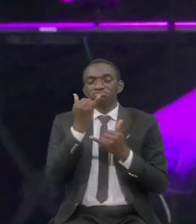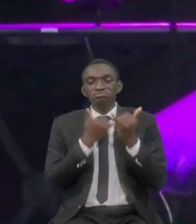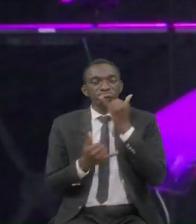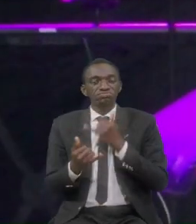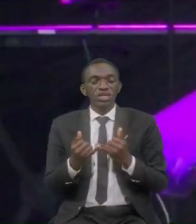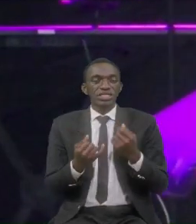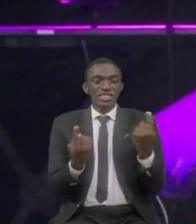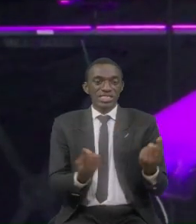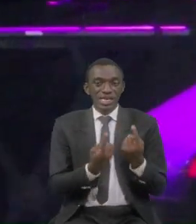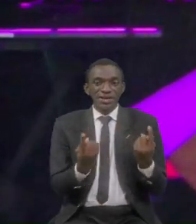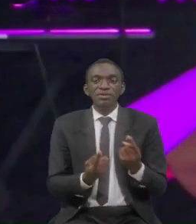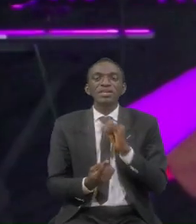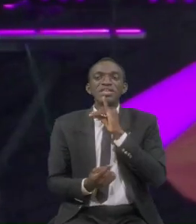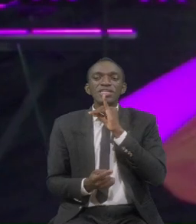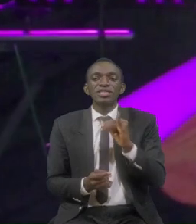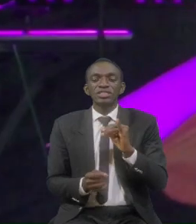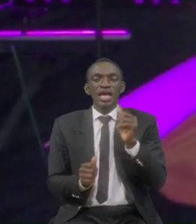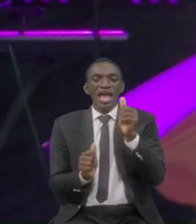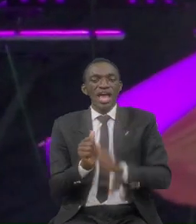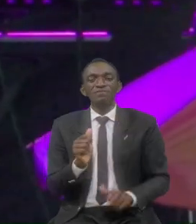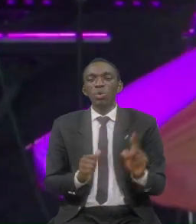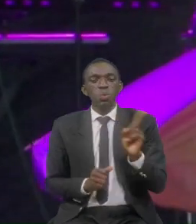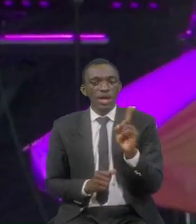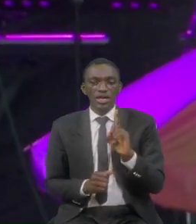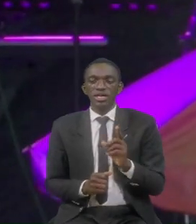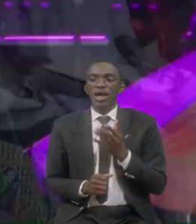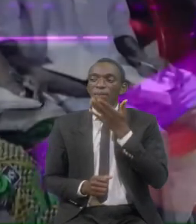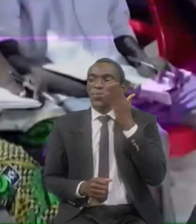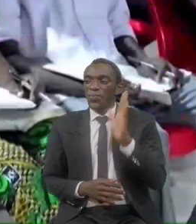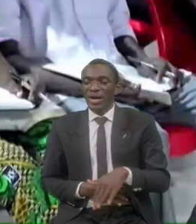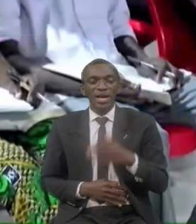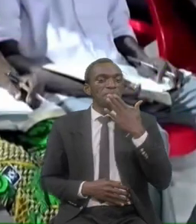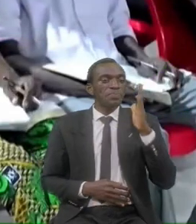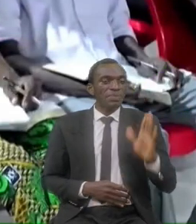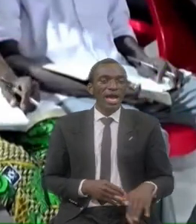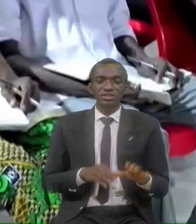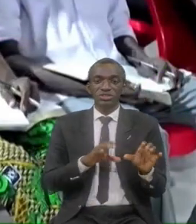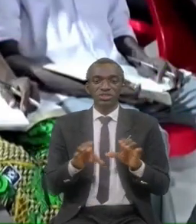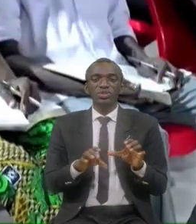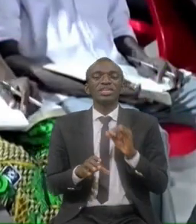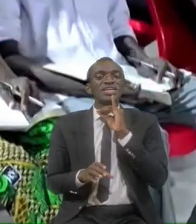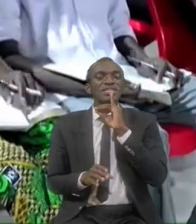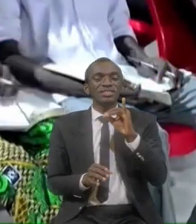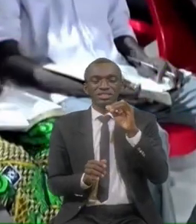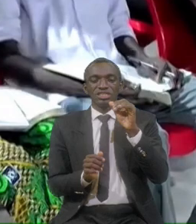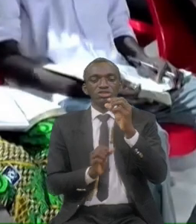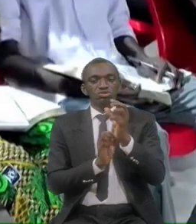pagkasayob lukpun is universal. Kanding tanan nga mga sala. Listen to